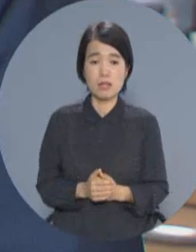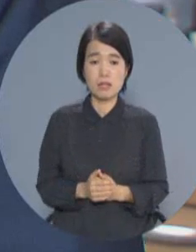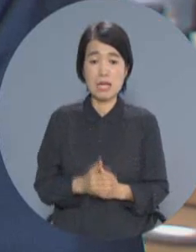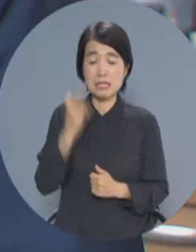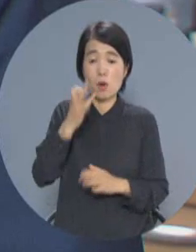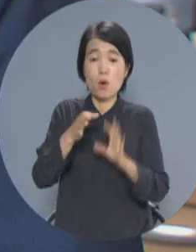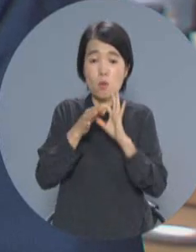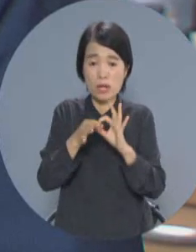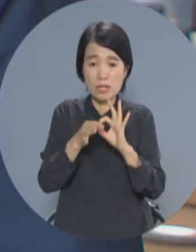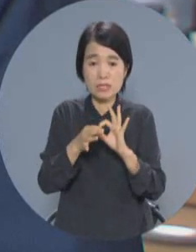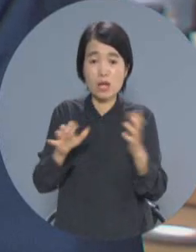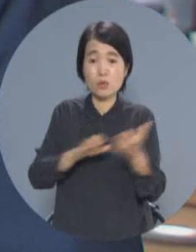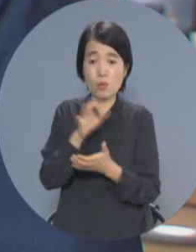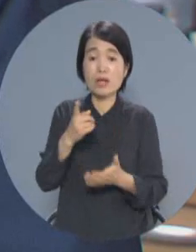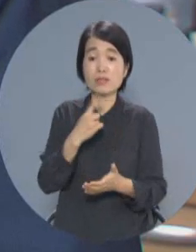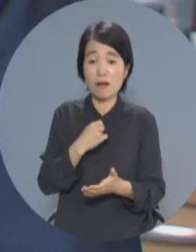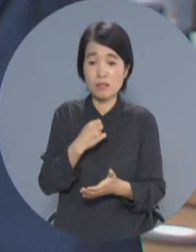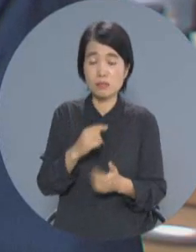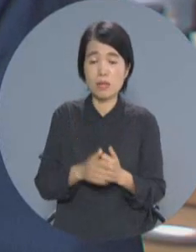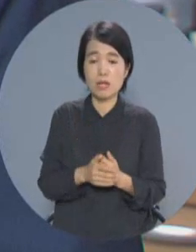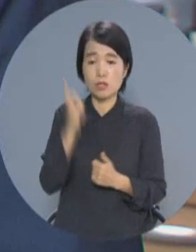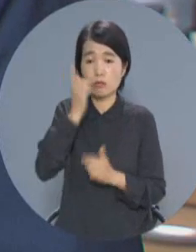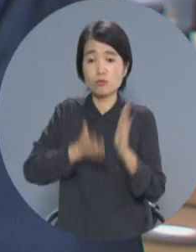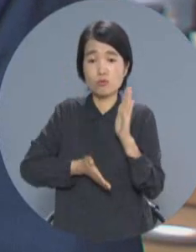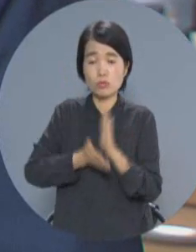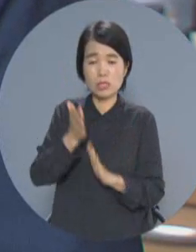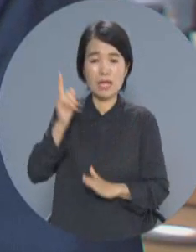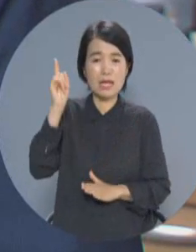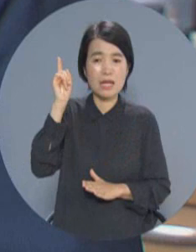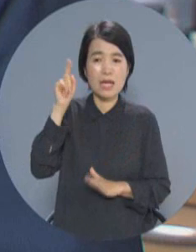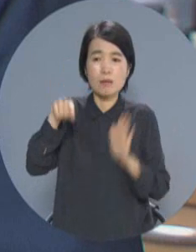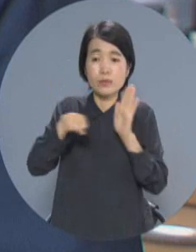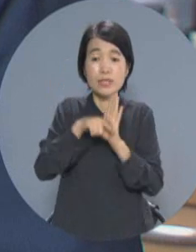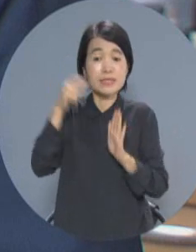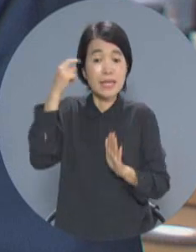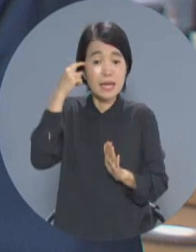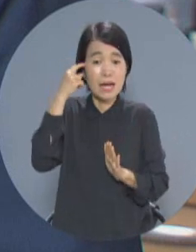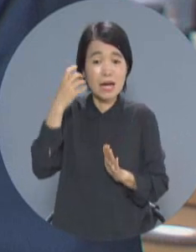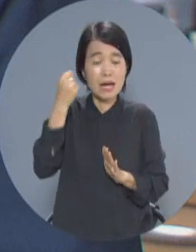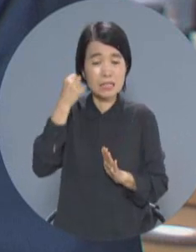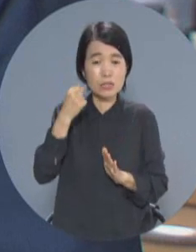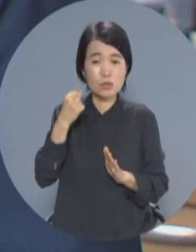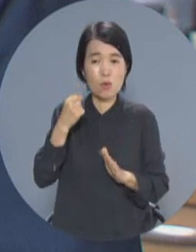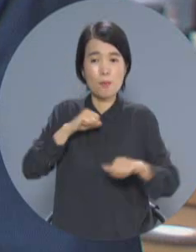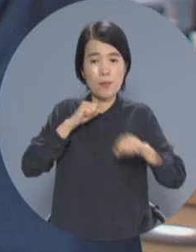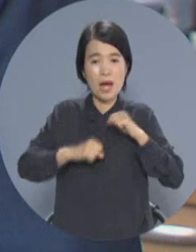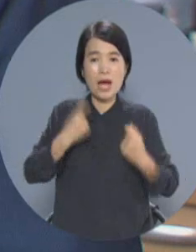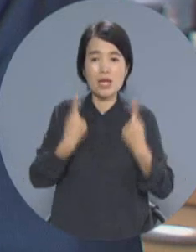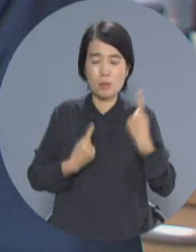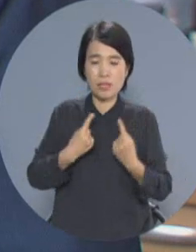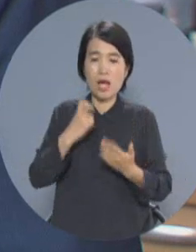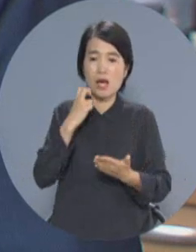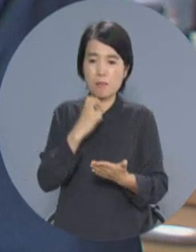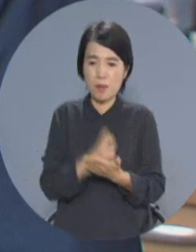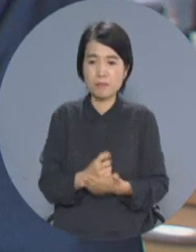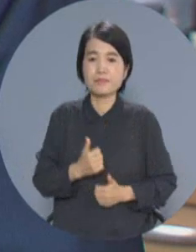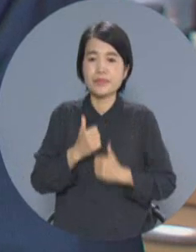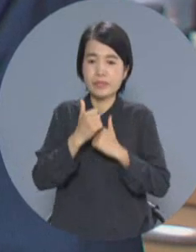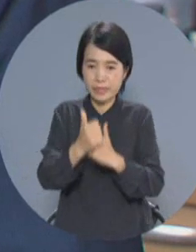소미산 관련해서 논란은 있었지만 저희 시에서는 어떤 그런 선입견을 갖고